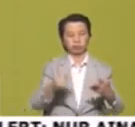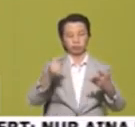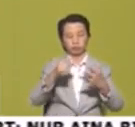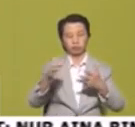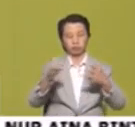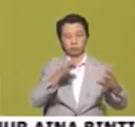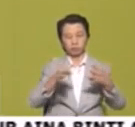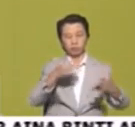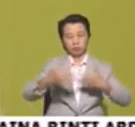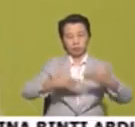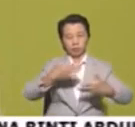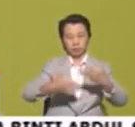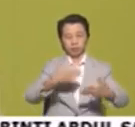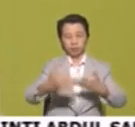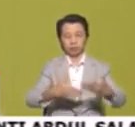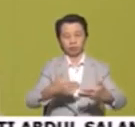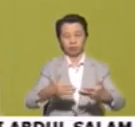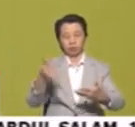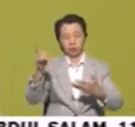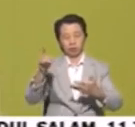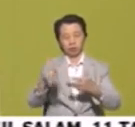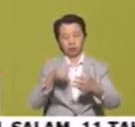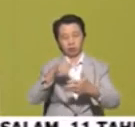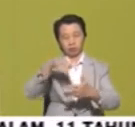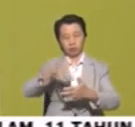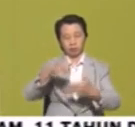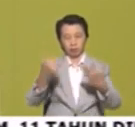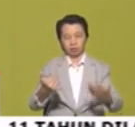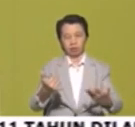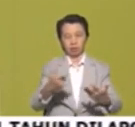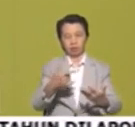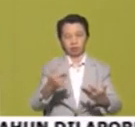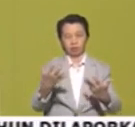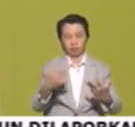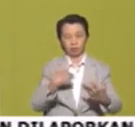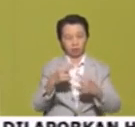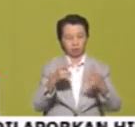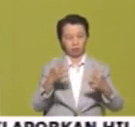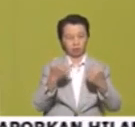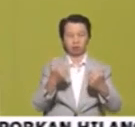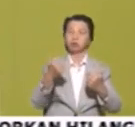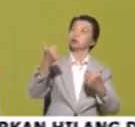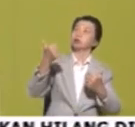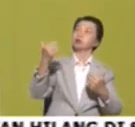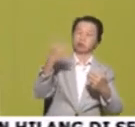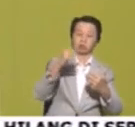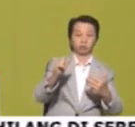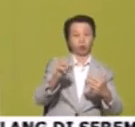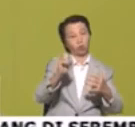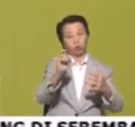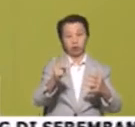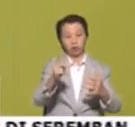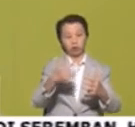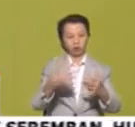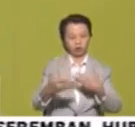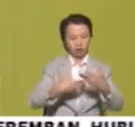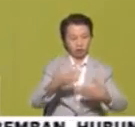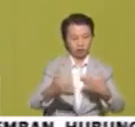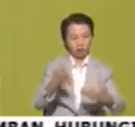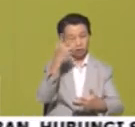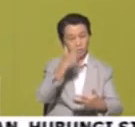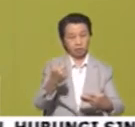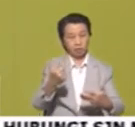dan proses pengundian pada hari ini. Saya rasa sangat cantik, sangat elok, cepat. Okey, segala proses berjalan dengan